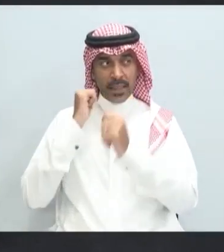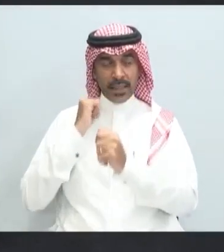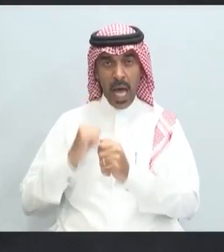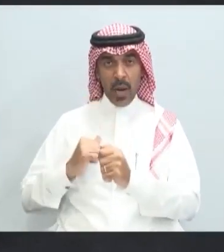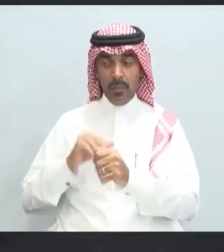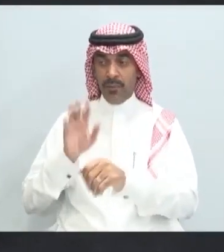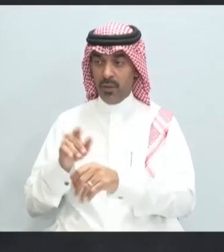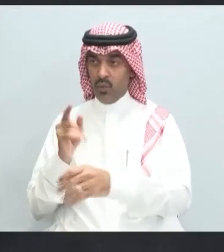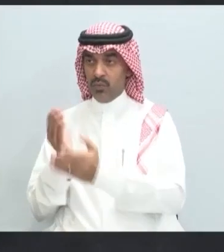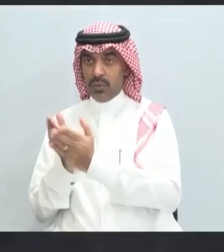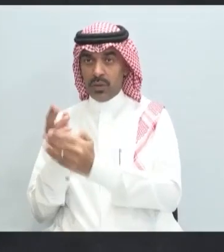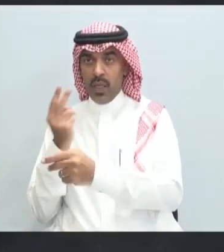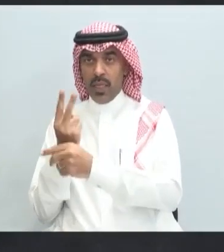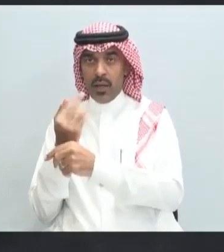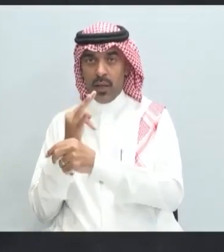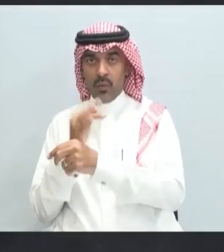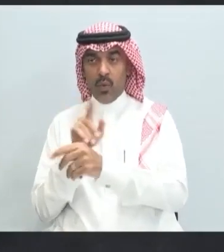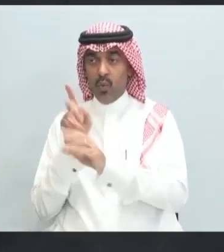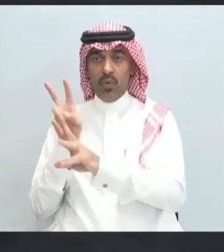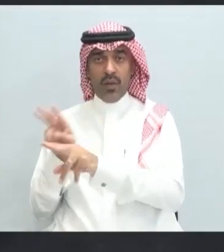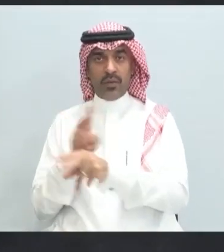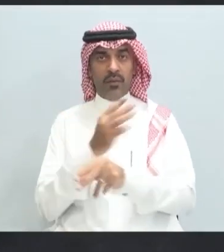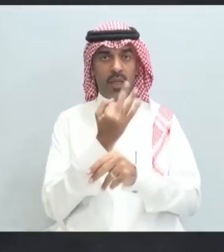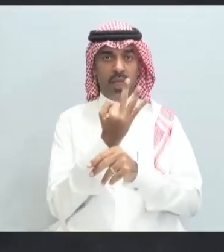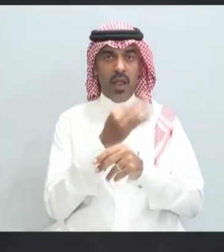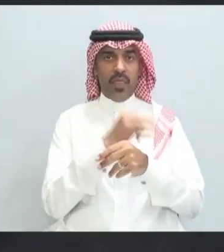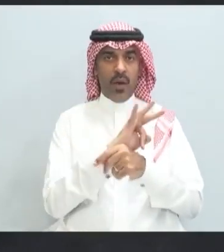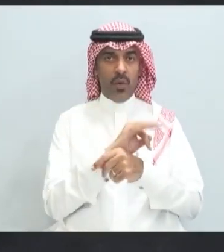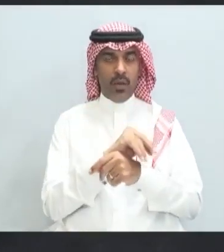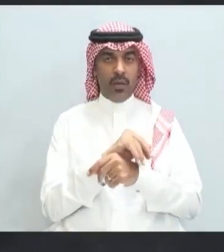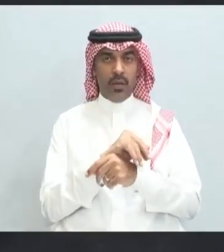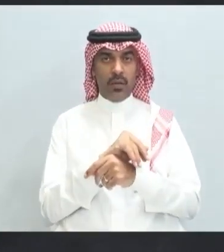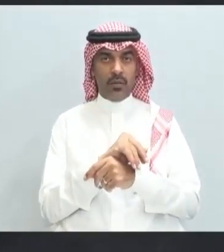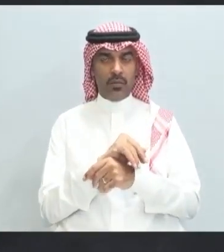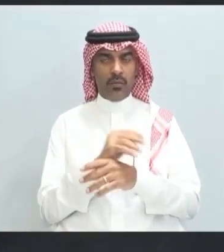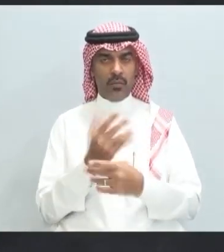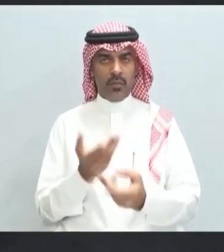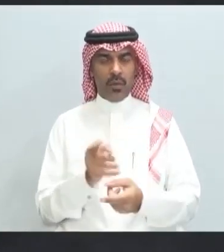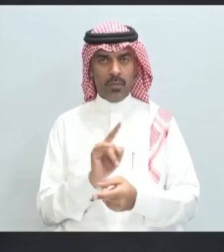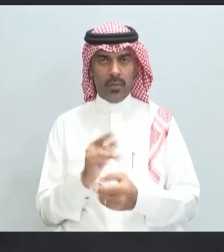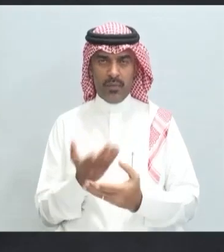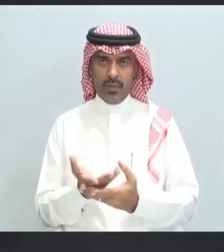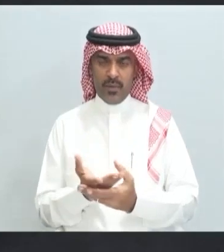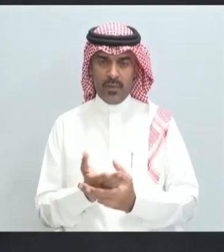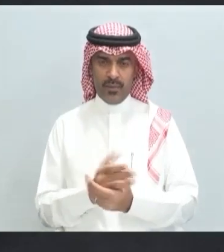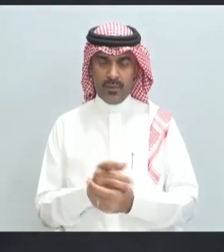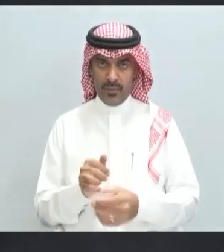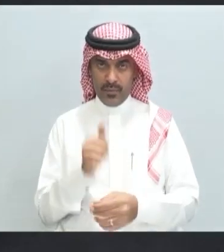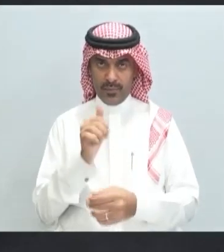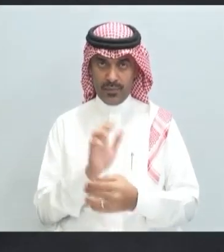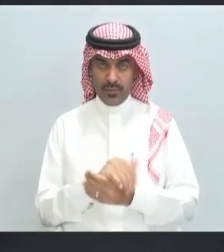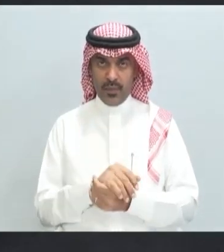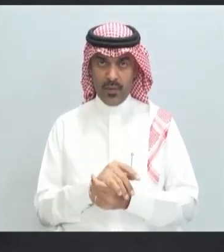الثالث ثانوي في نفس الوقت هل ممكن ان الطالب في الصف الثاني وفي نفس الوقت يكون في الصف الثالث هل ممكن